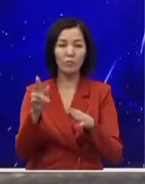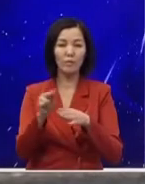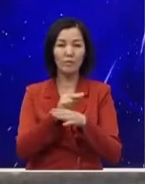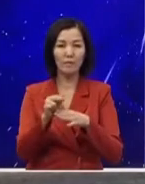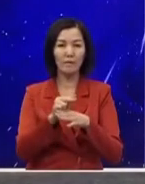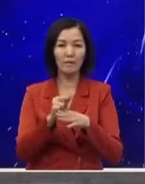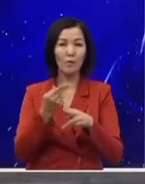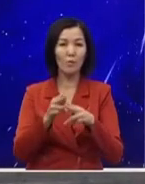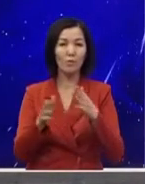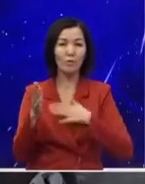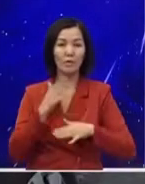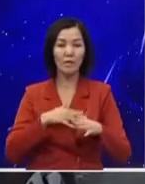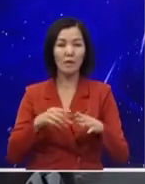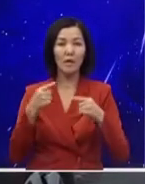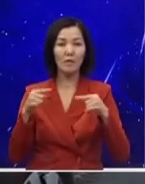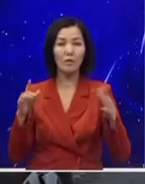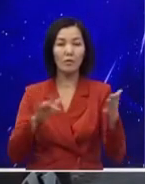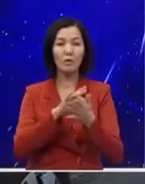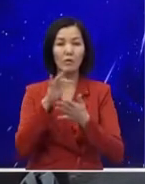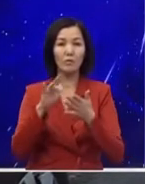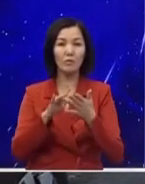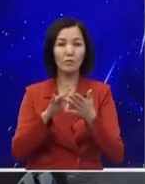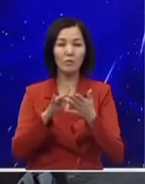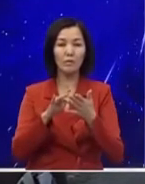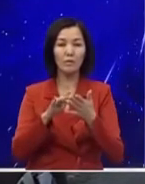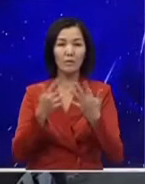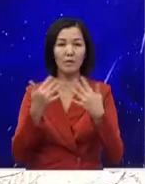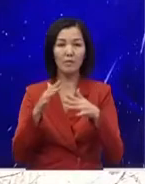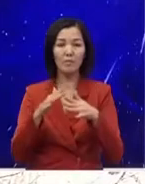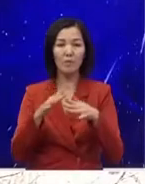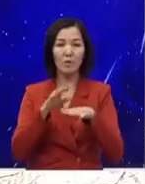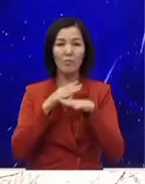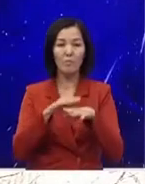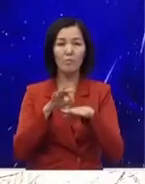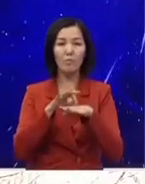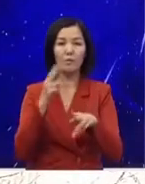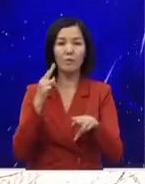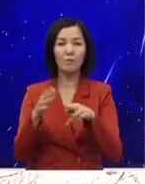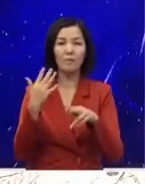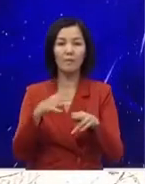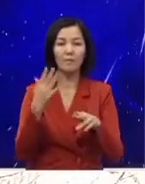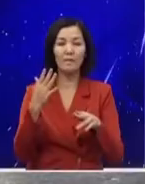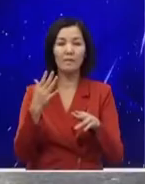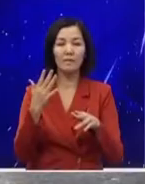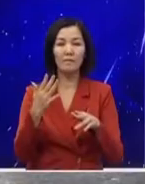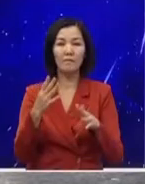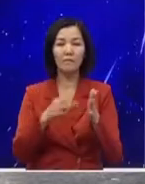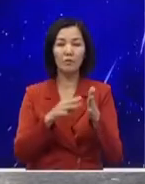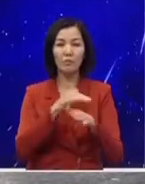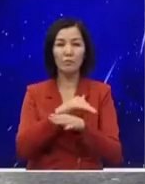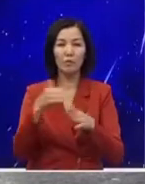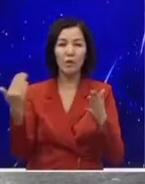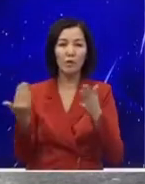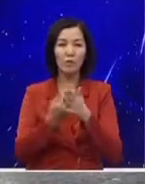Аналогичные работы идут и в других селах. В целом по району до 1 декабря текущего года будет завершен ремонт 58 улиц. Еще 40 улиц